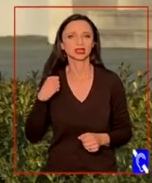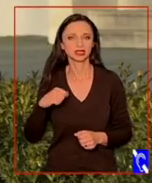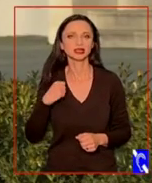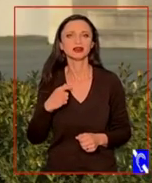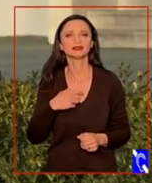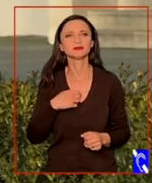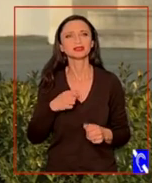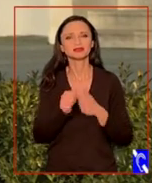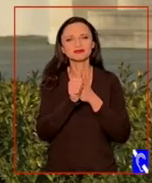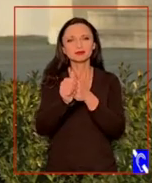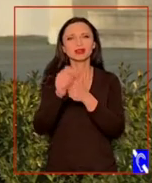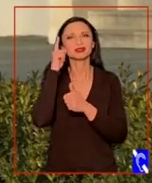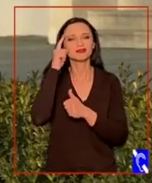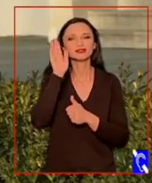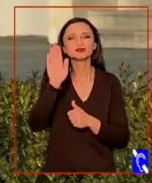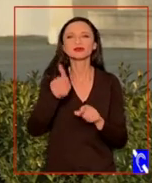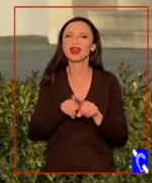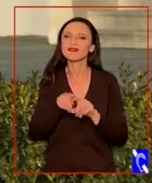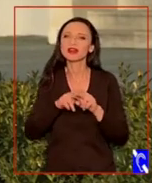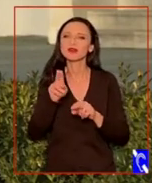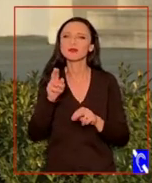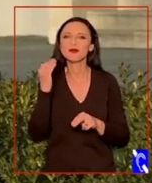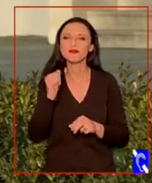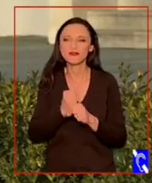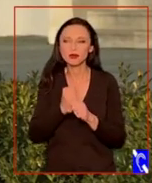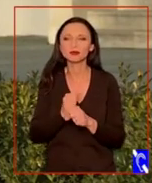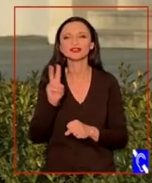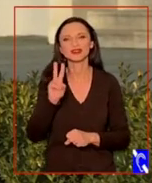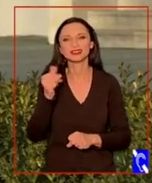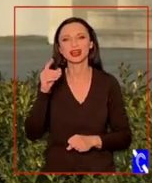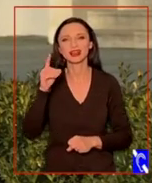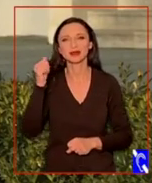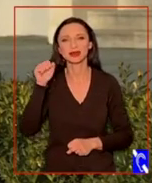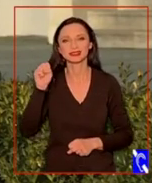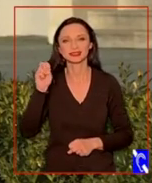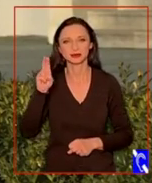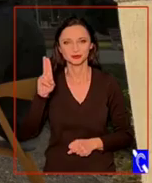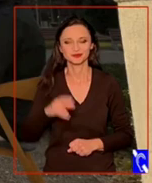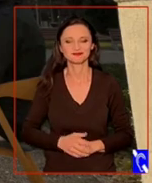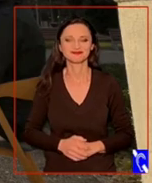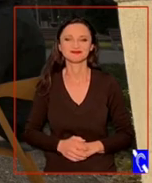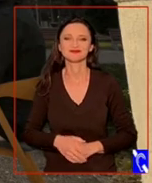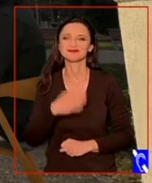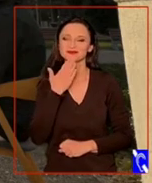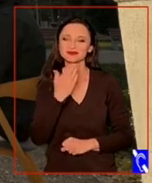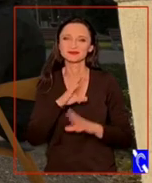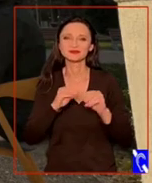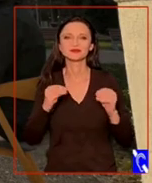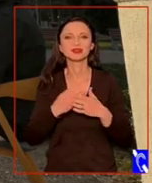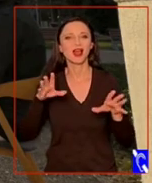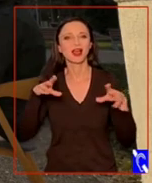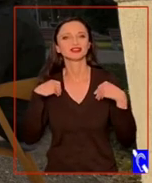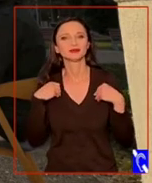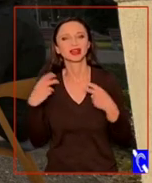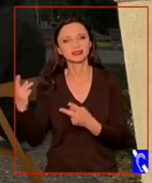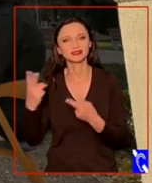urmeze visurile, la fel cum a făcut-o și Vasile Adamescu. Iorel, îți mulțumesc mult pentru